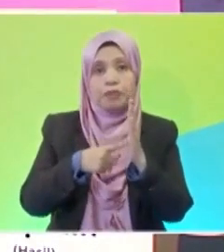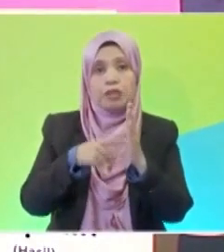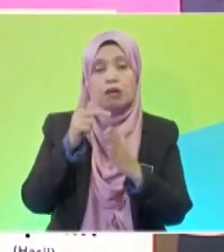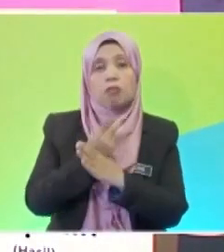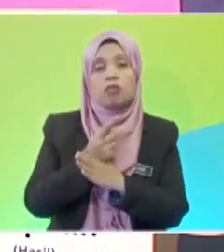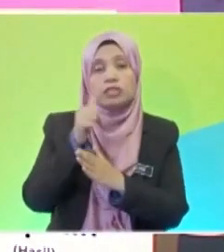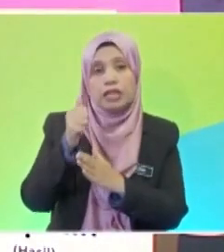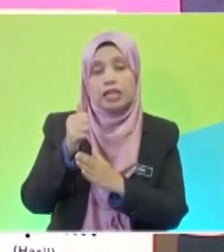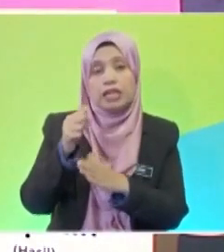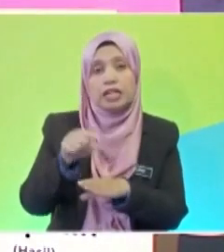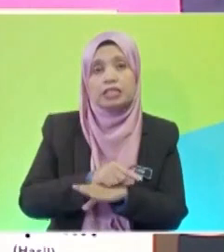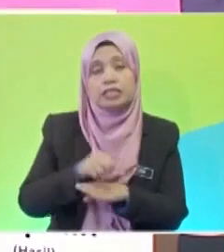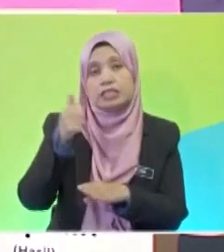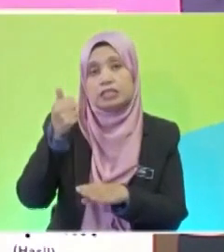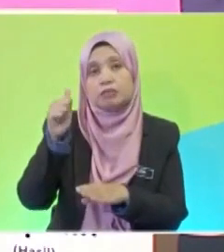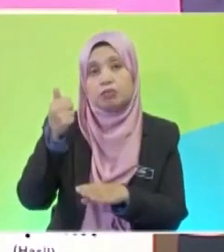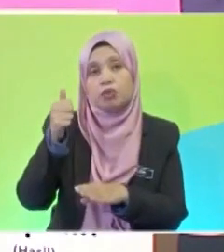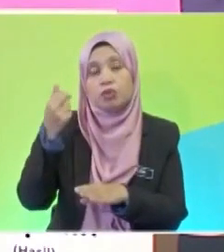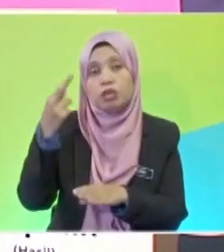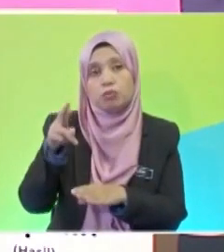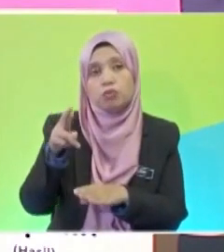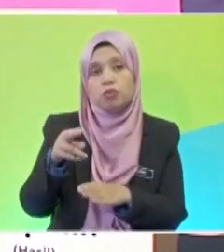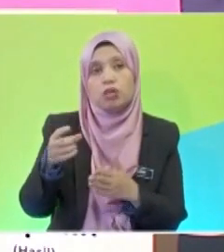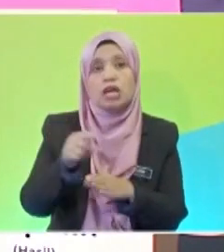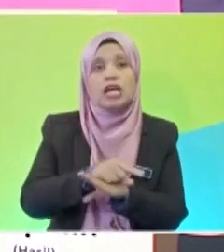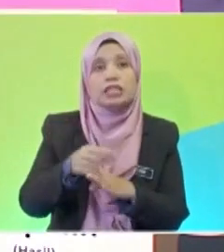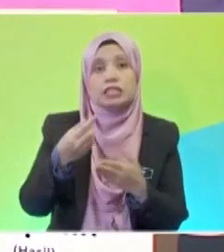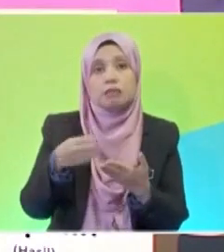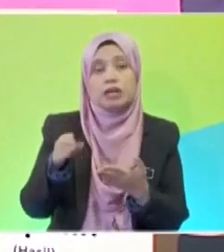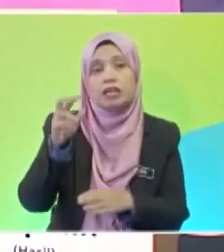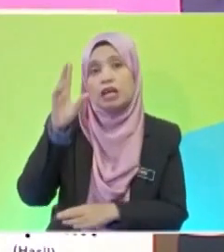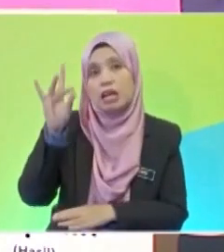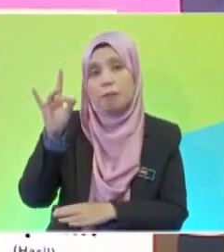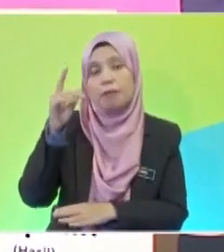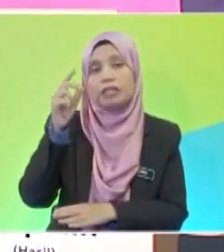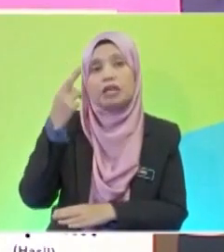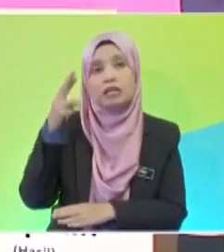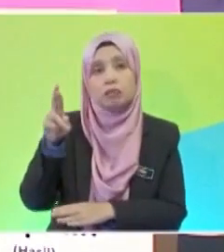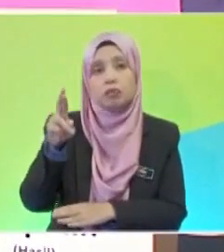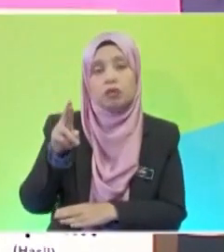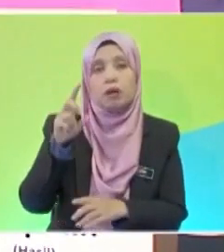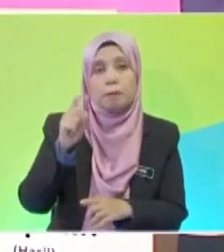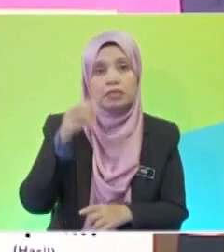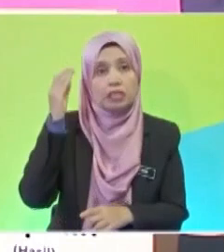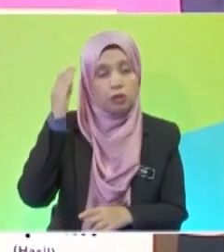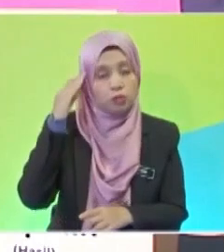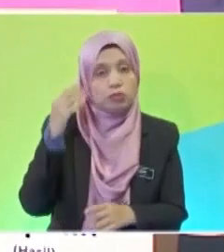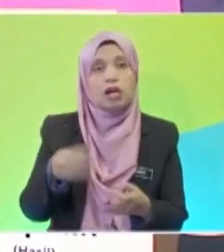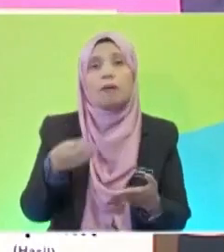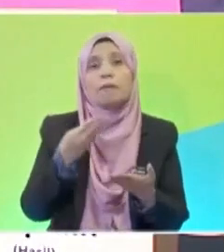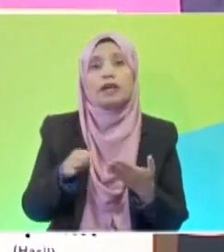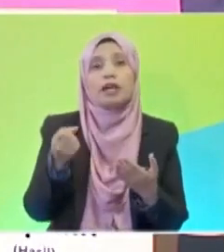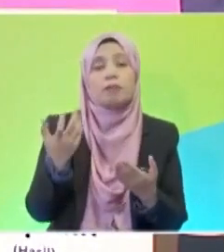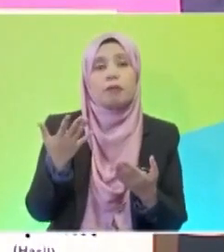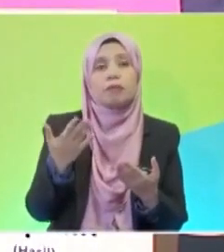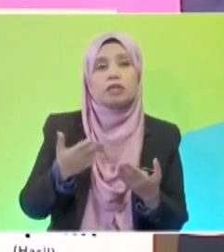tahunan RM10,000. Perkongsi yang telah, gaji yang telah dibayar RM8,000. Belum bayar. Awak kena tahu, dah bayar berapa, belum